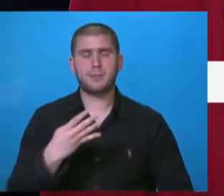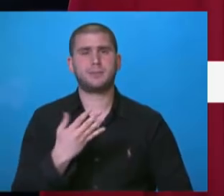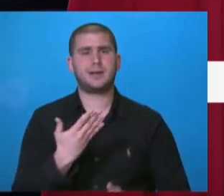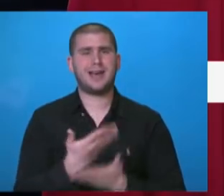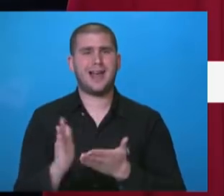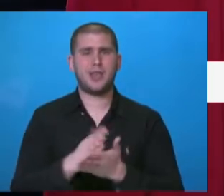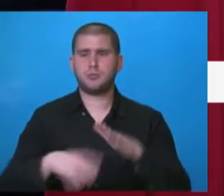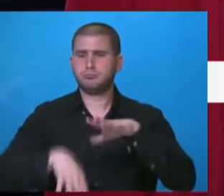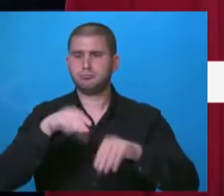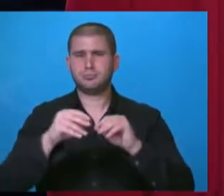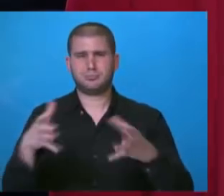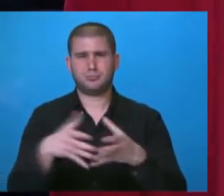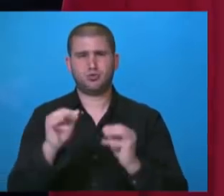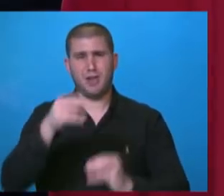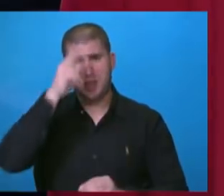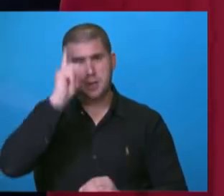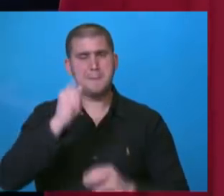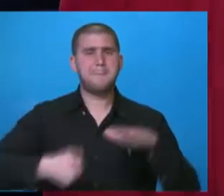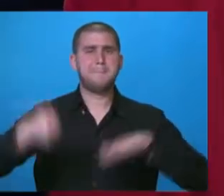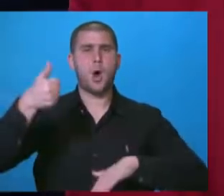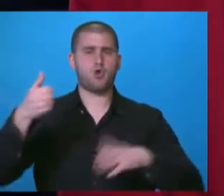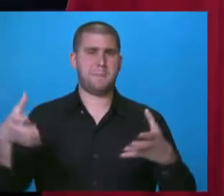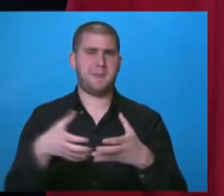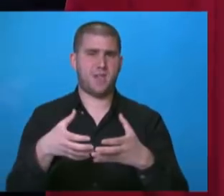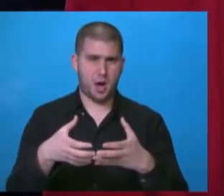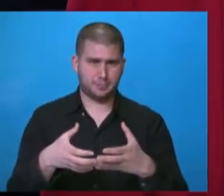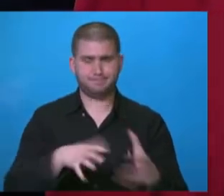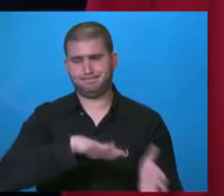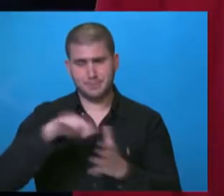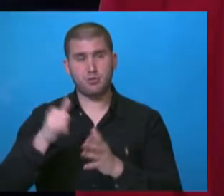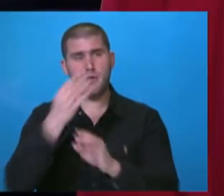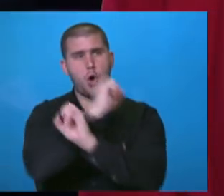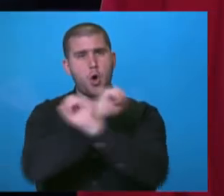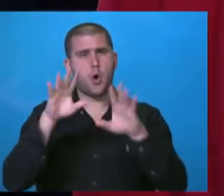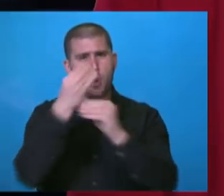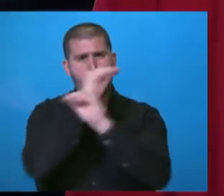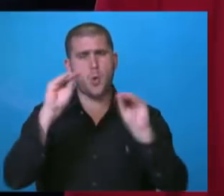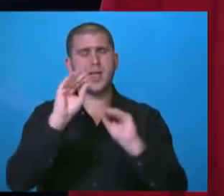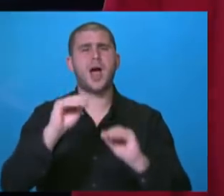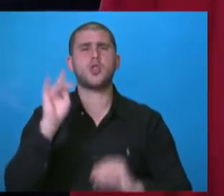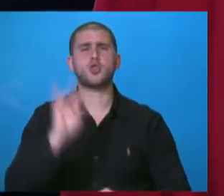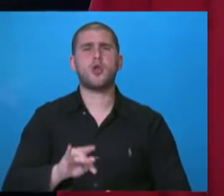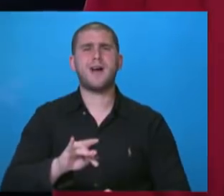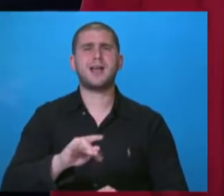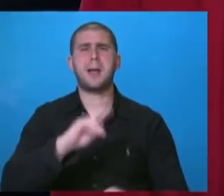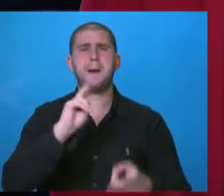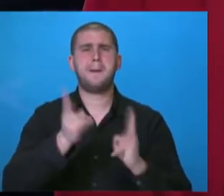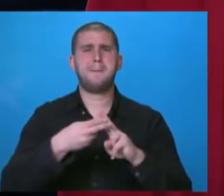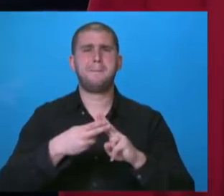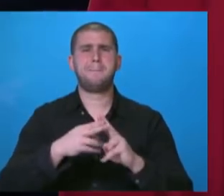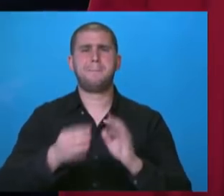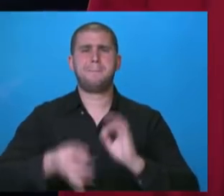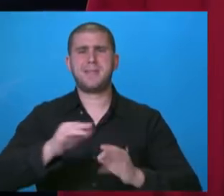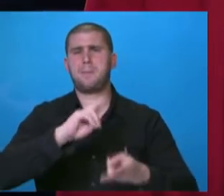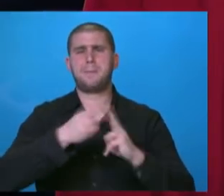הליכוד מי יעמוד בראש המפלגה שלהם. נעבור עכשיו להודעת התובעת בבית הדין הבינלאומי הפלילי בהאג שלשום, שאפשר יהיה